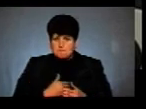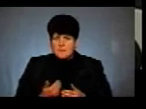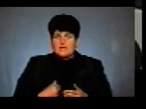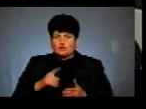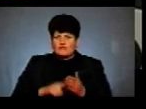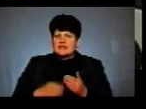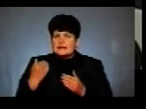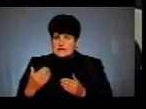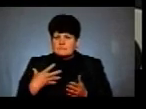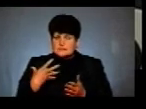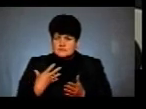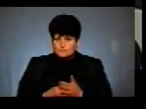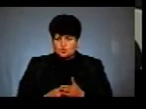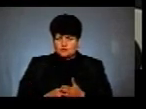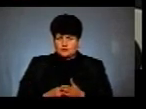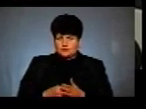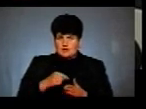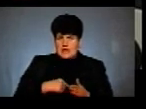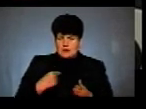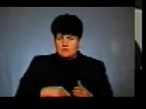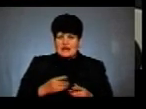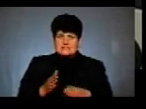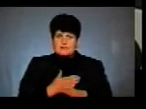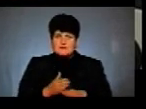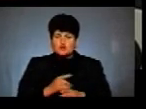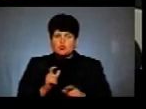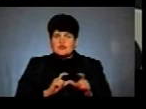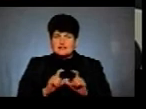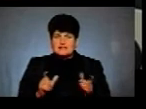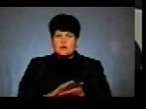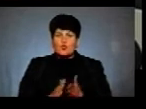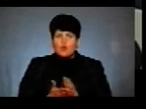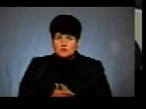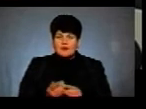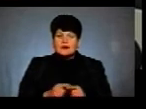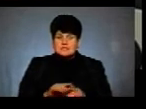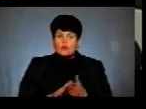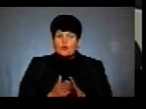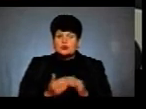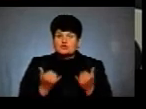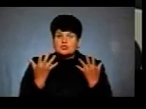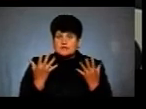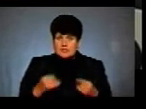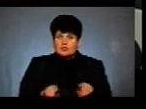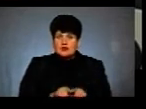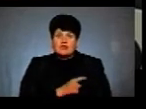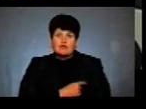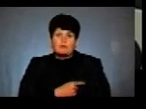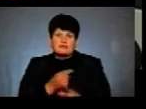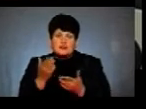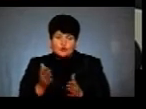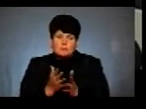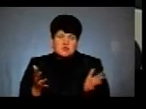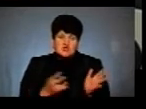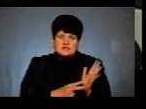свою репутацію в плані міжуніверситетських угод. І таких угод на сьогоднішній день, так само як в медичному, більше